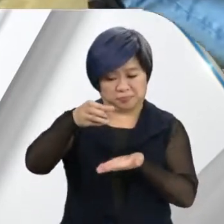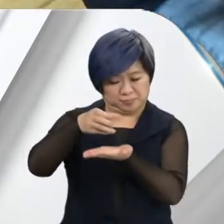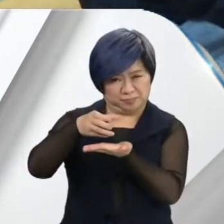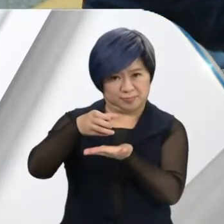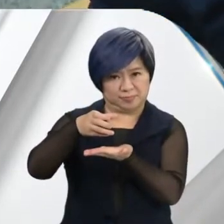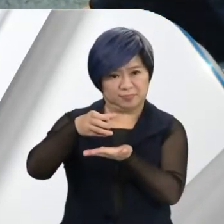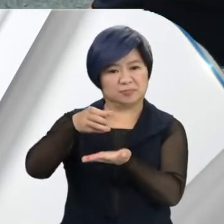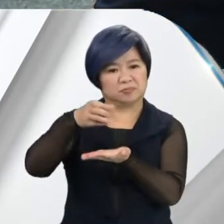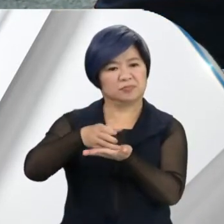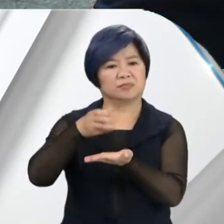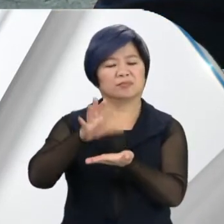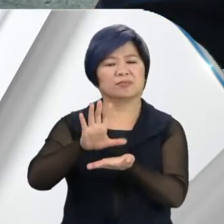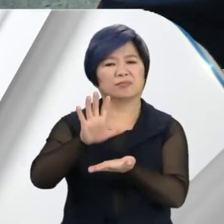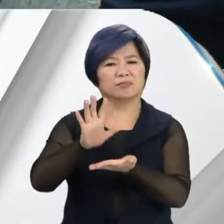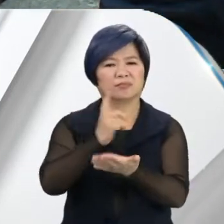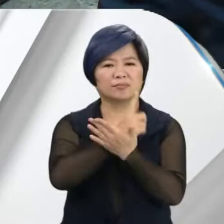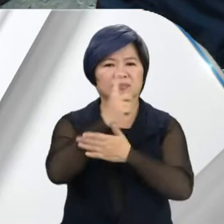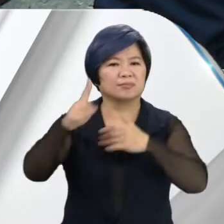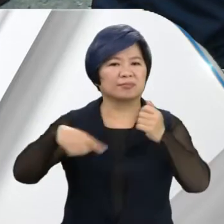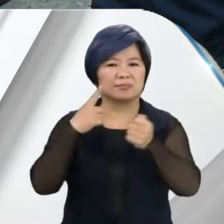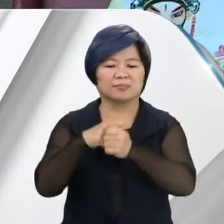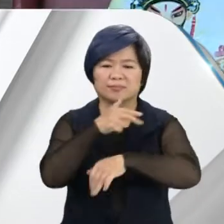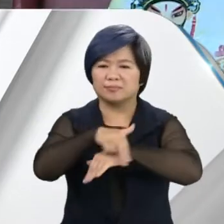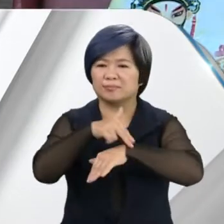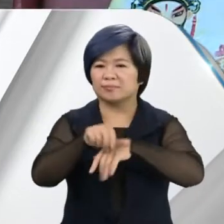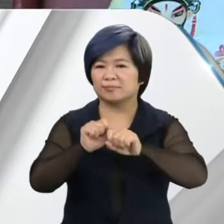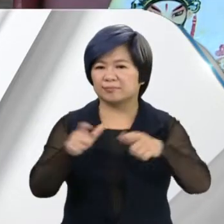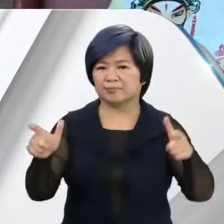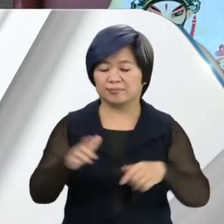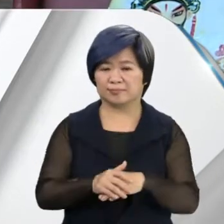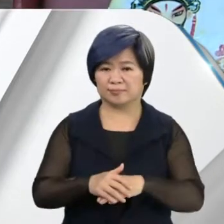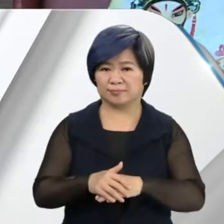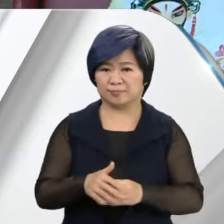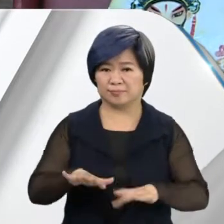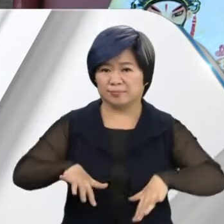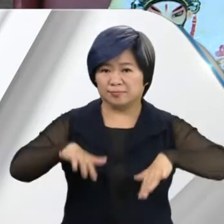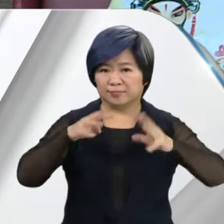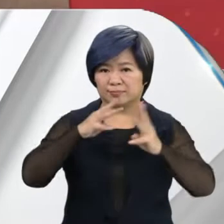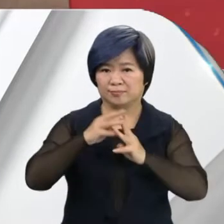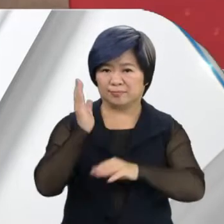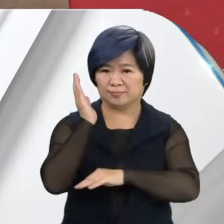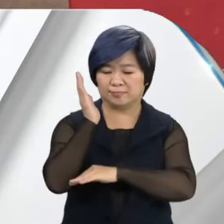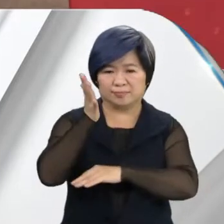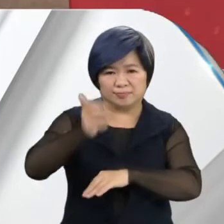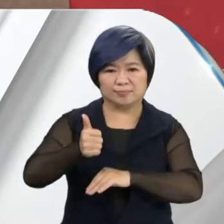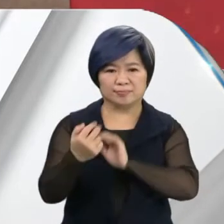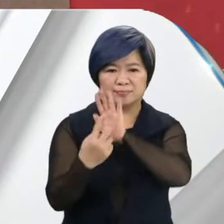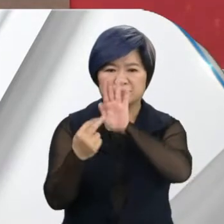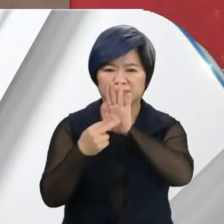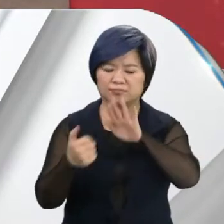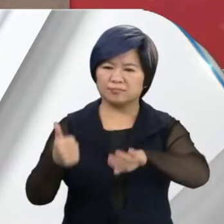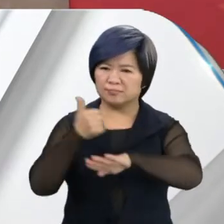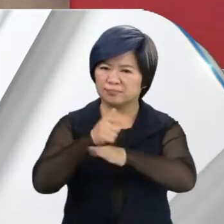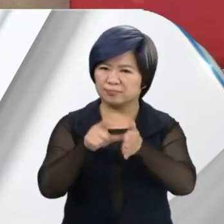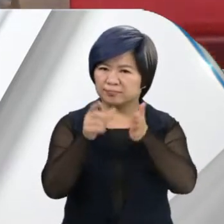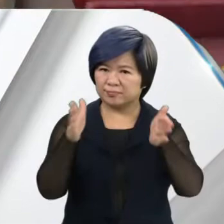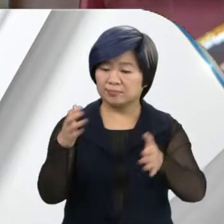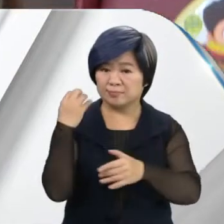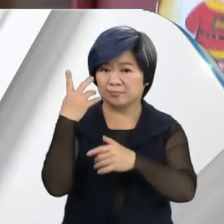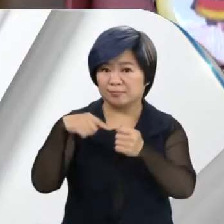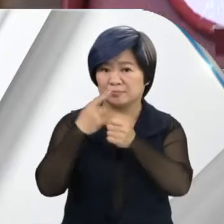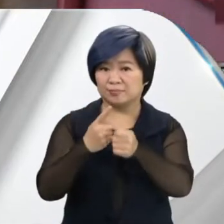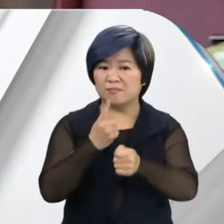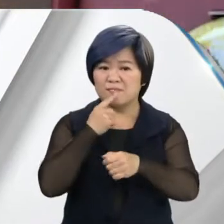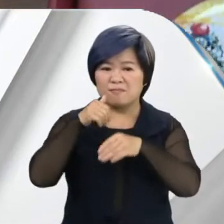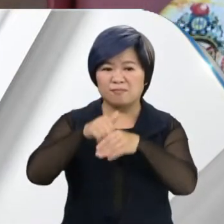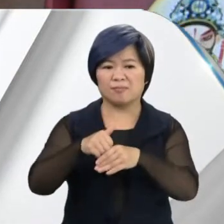我忘记了，我每年都不一样啊。 车主郑总冯明光同其妻女所做嘅新年红包，从店